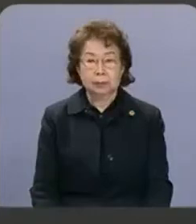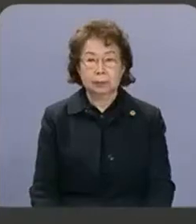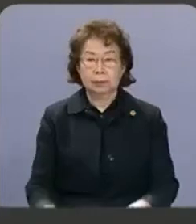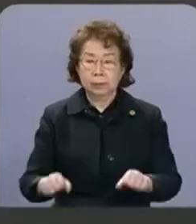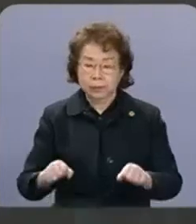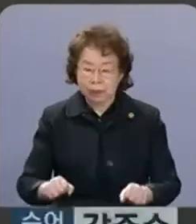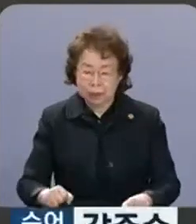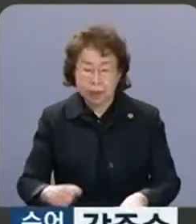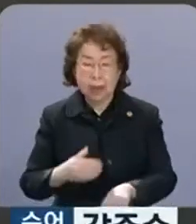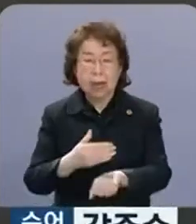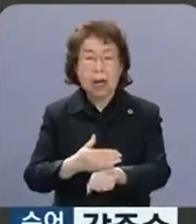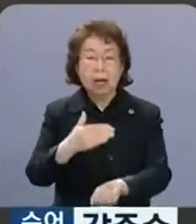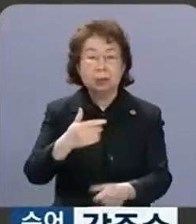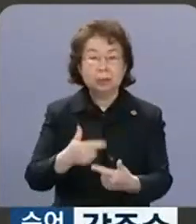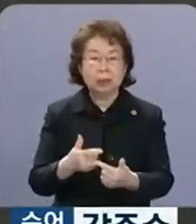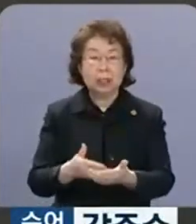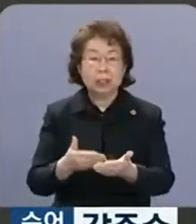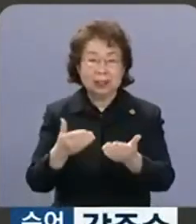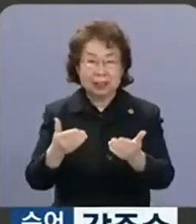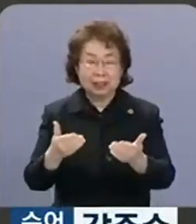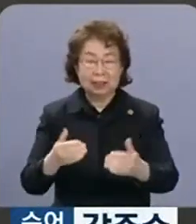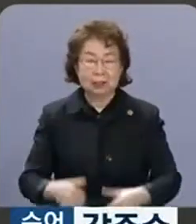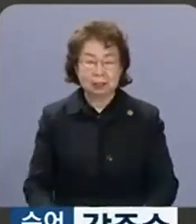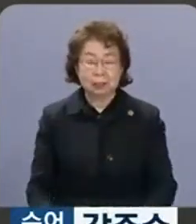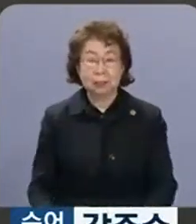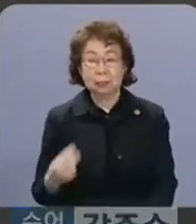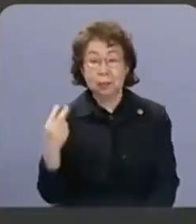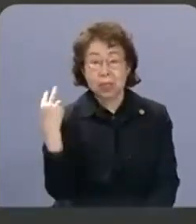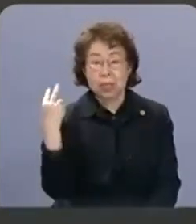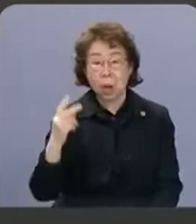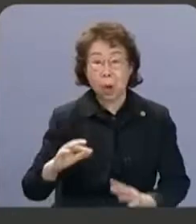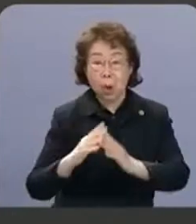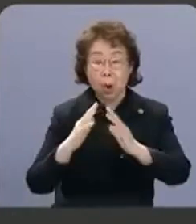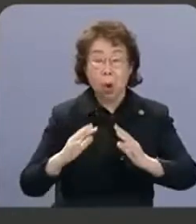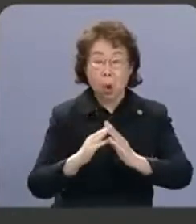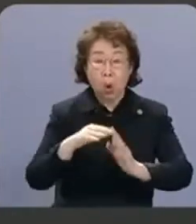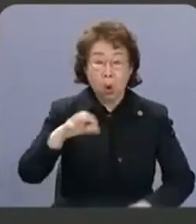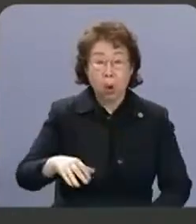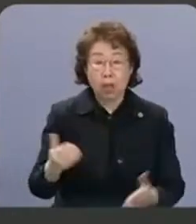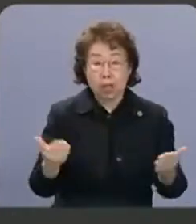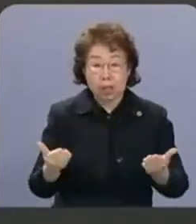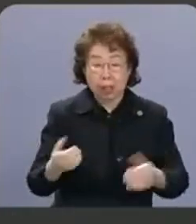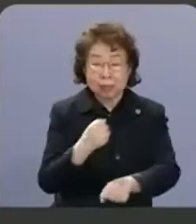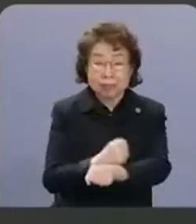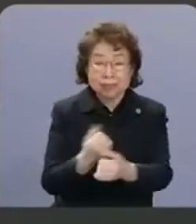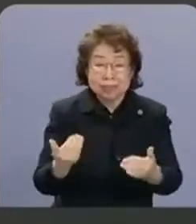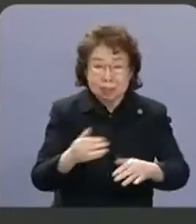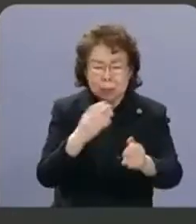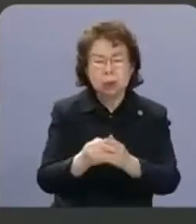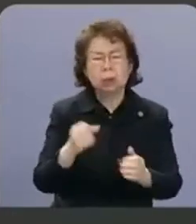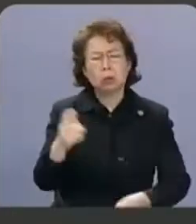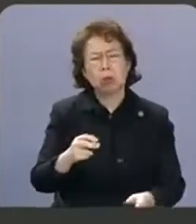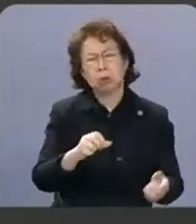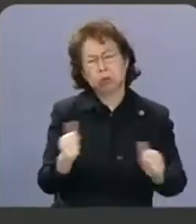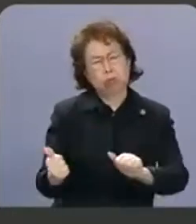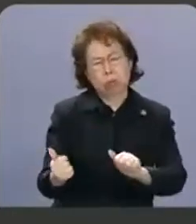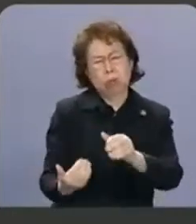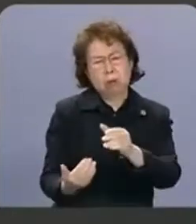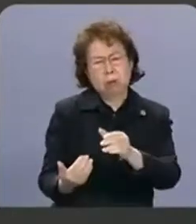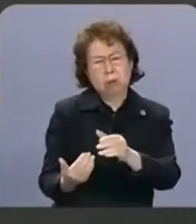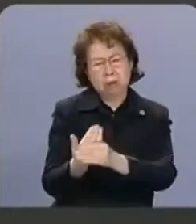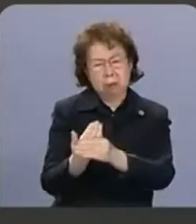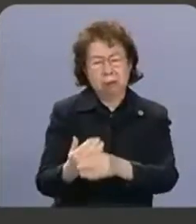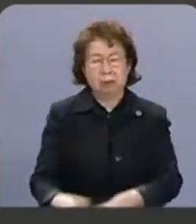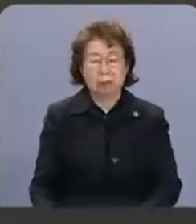안녕하십니까 kbs 9 세부사항 좋습니다 이틀전 오피스텔 공사 현장에서 일하던 노동자 가 또 목숨을 잃었습니다